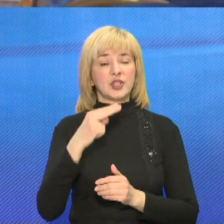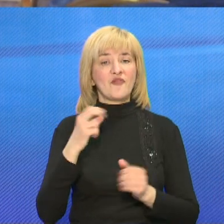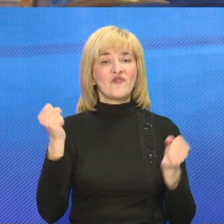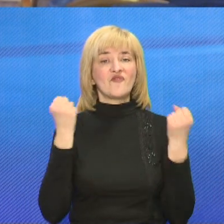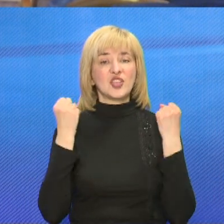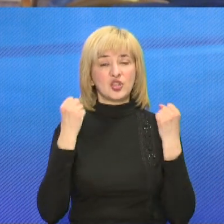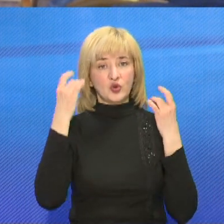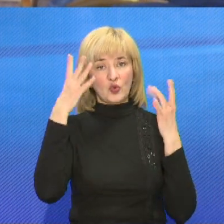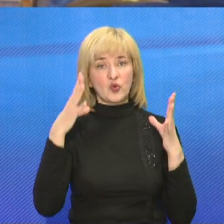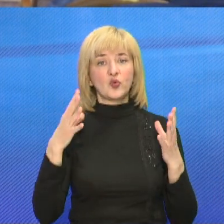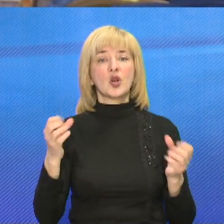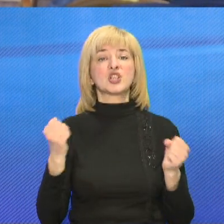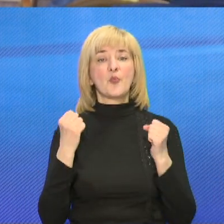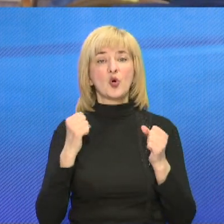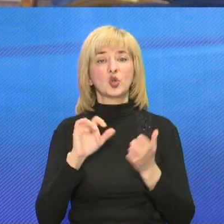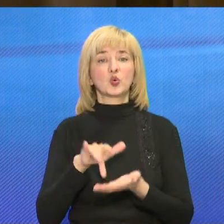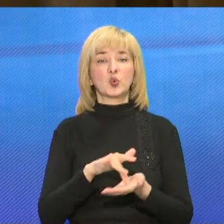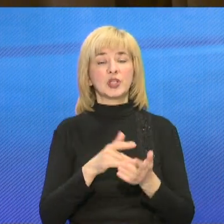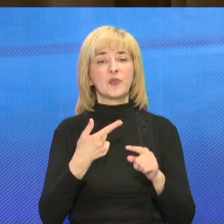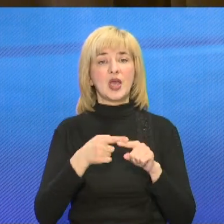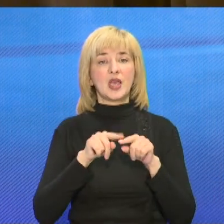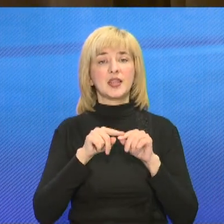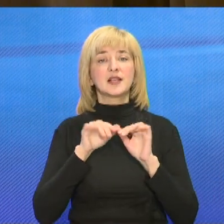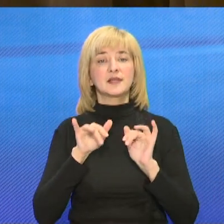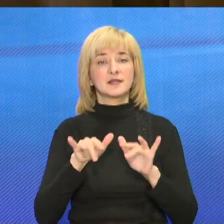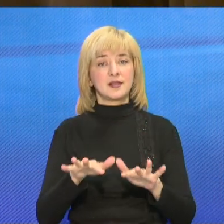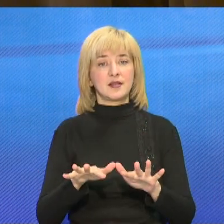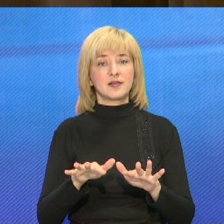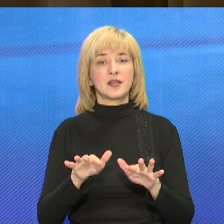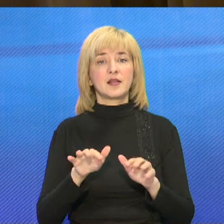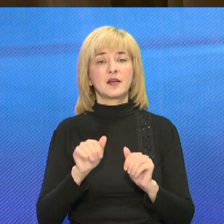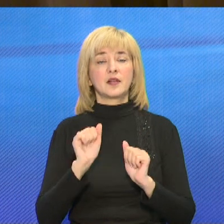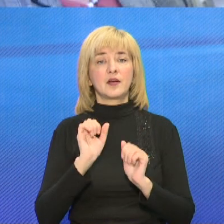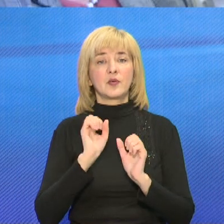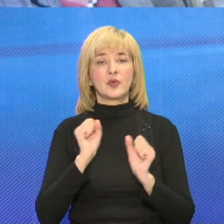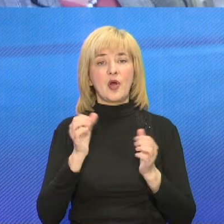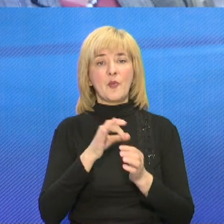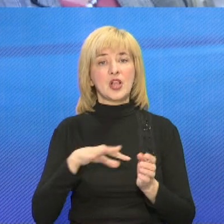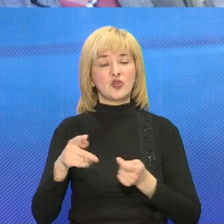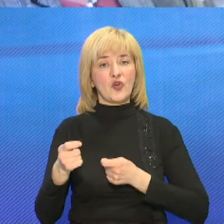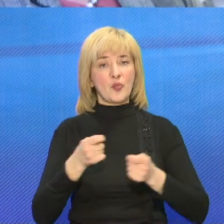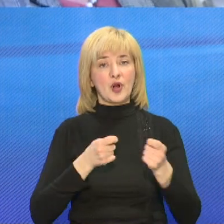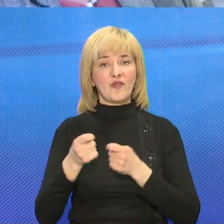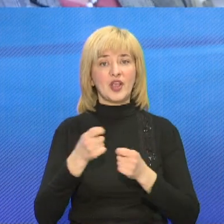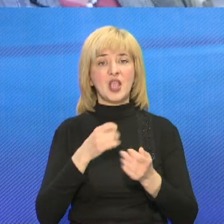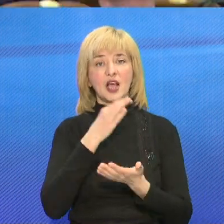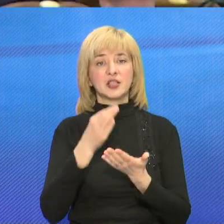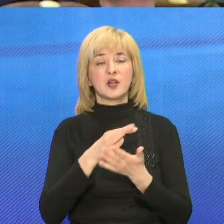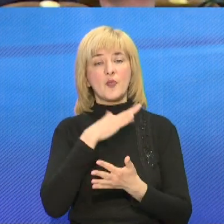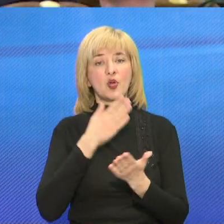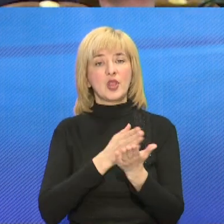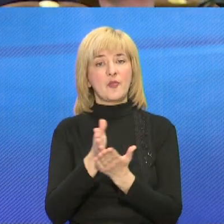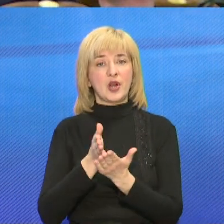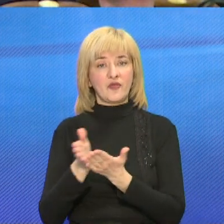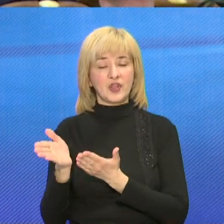культура, спорт и туризм, справоздача деятельности областного управления и подразделения удается по всех напрямках. Оценка многих накерунков от